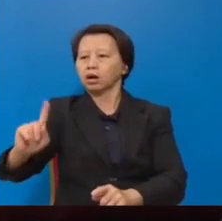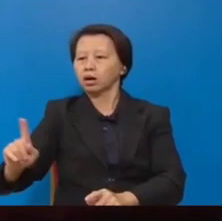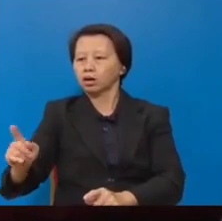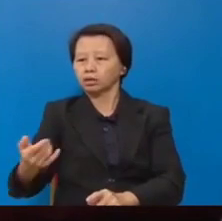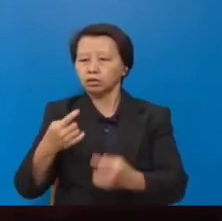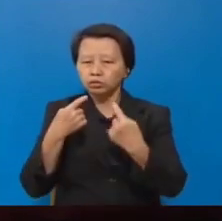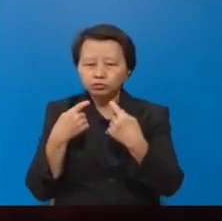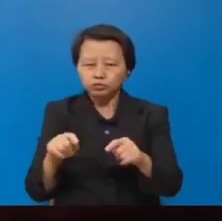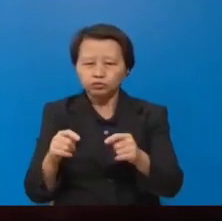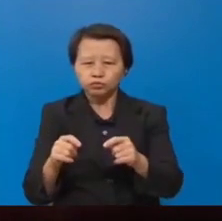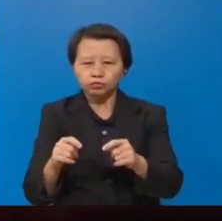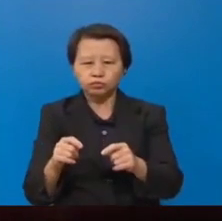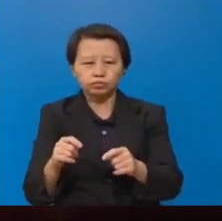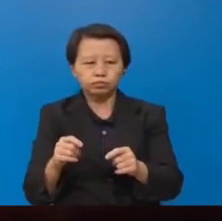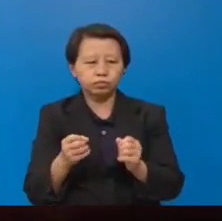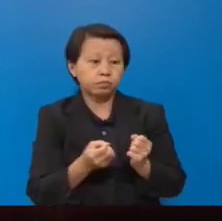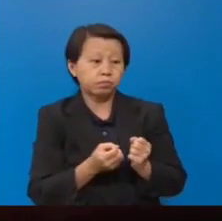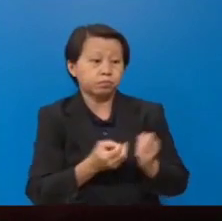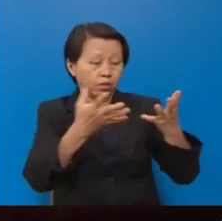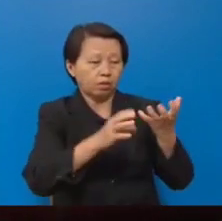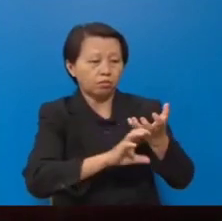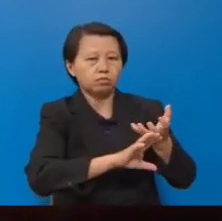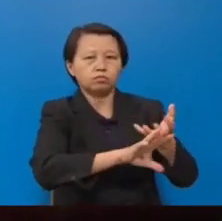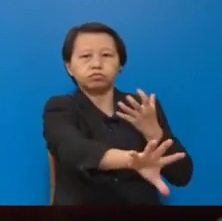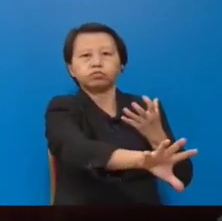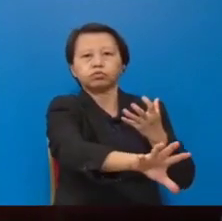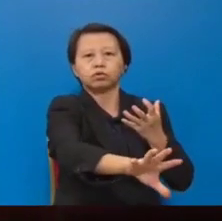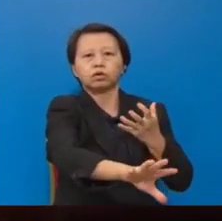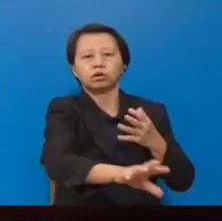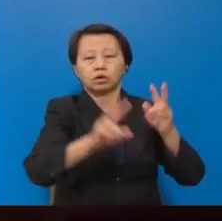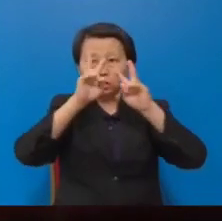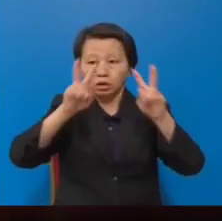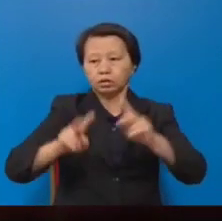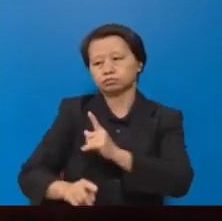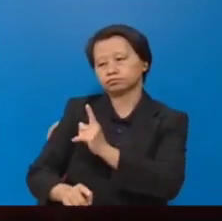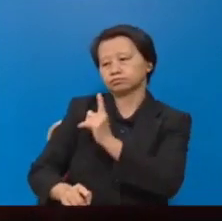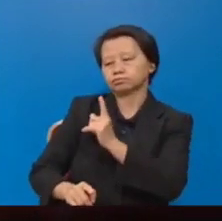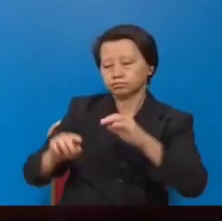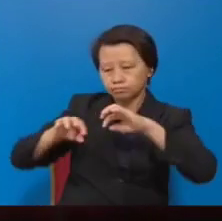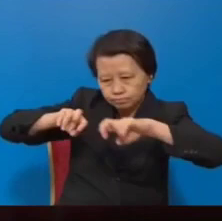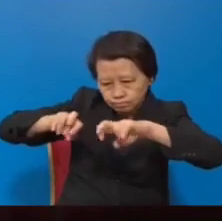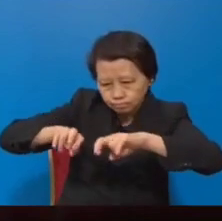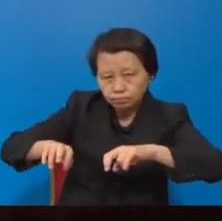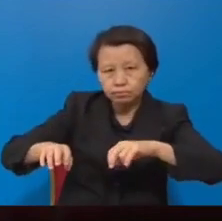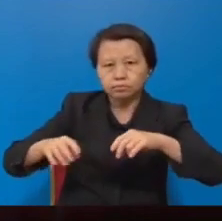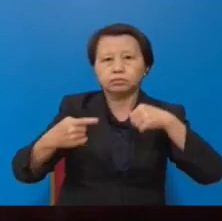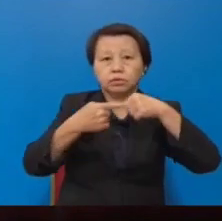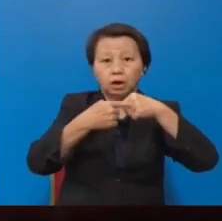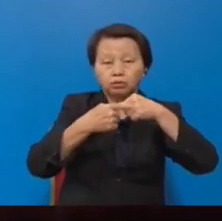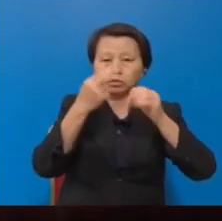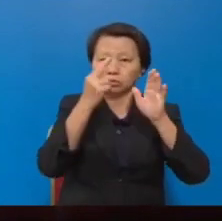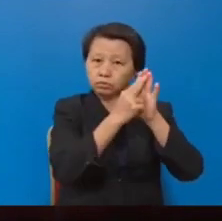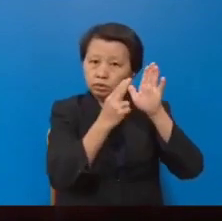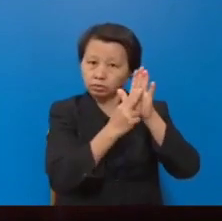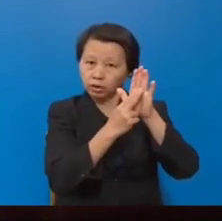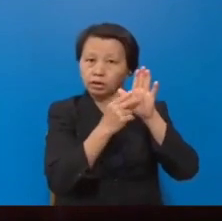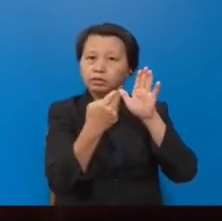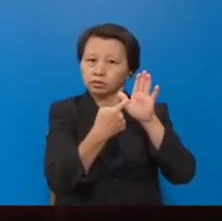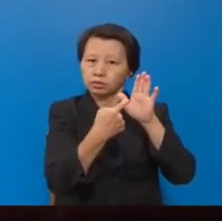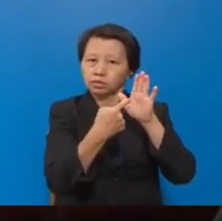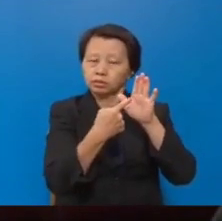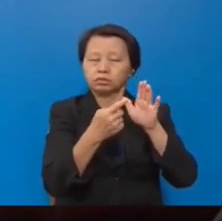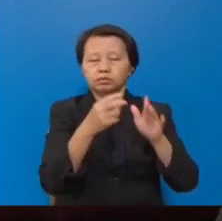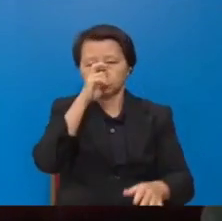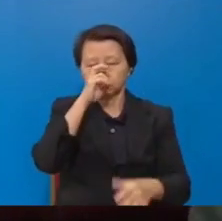memecah belahkan perpaduan dan keharmonian boleh di zat dan didakwa dibawah undang-undang sedia ada